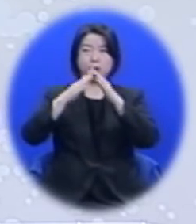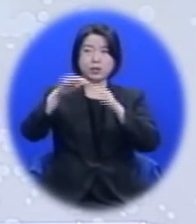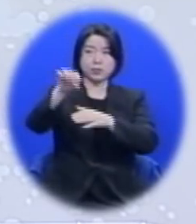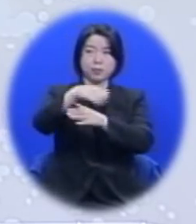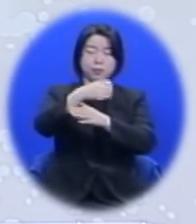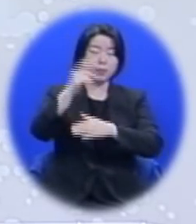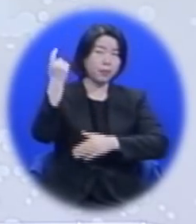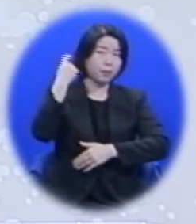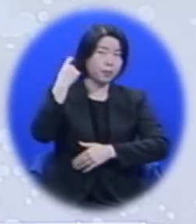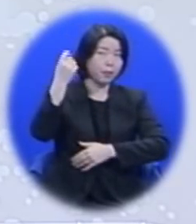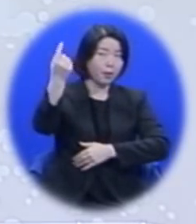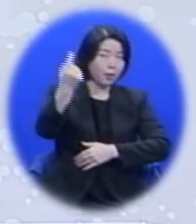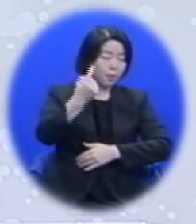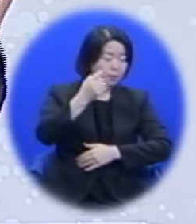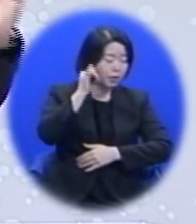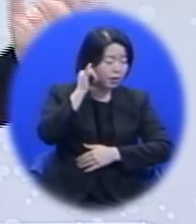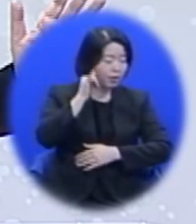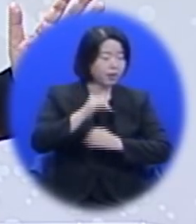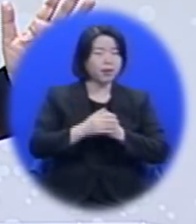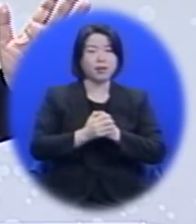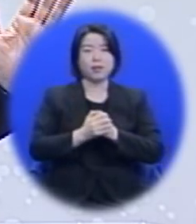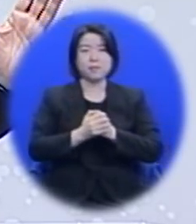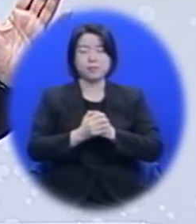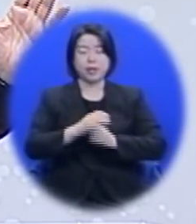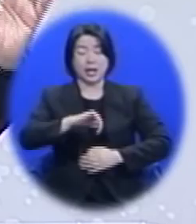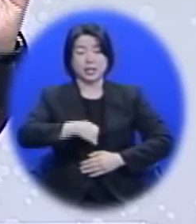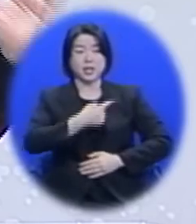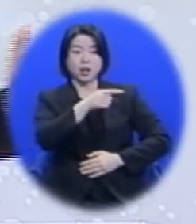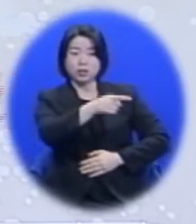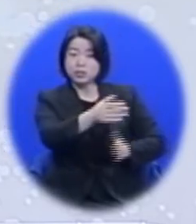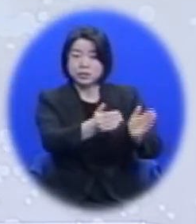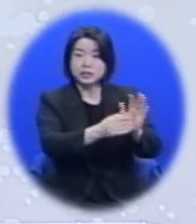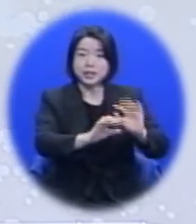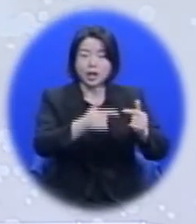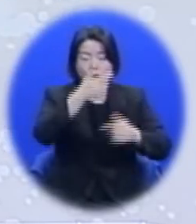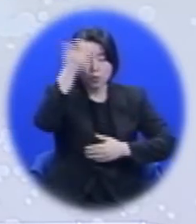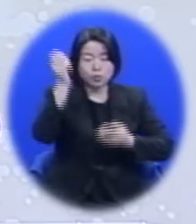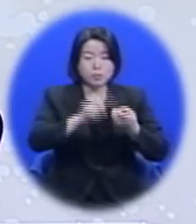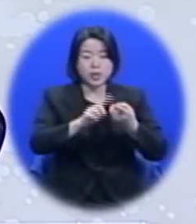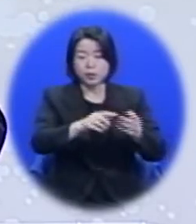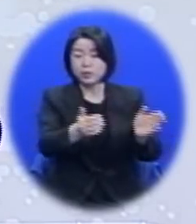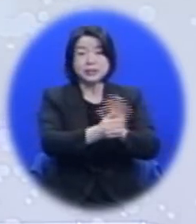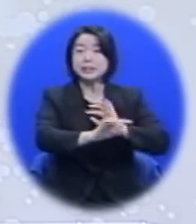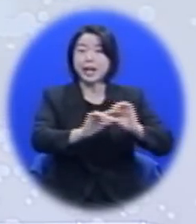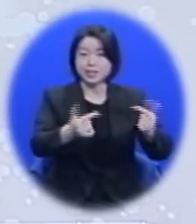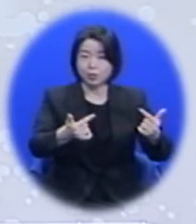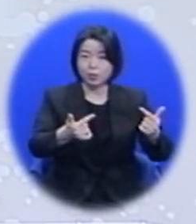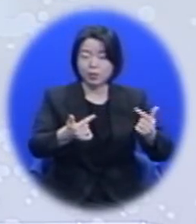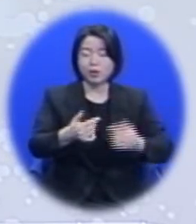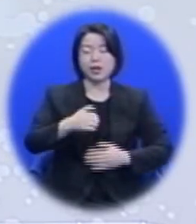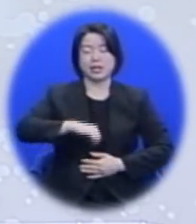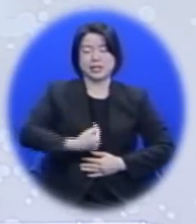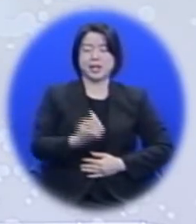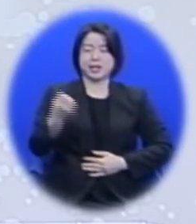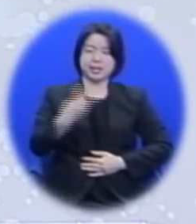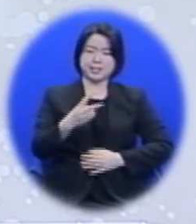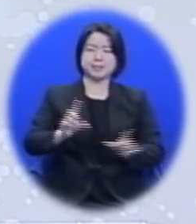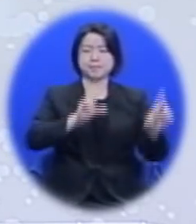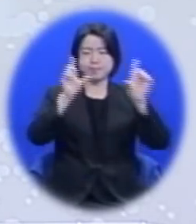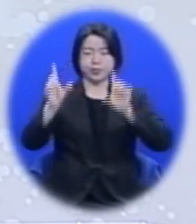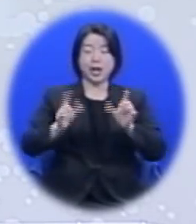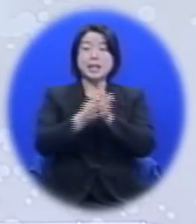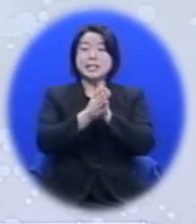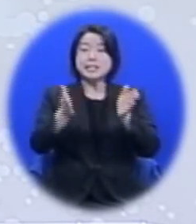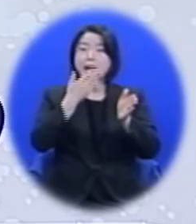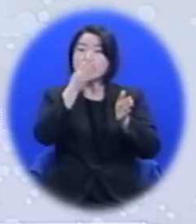들으면서 자기가 그렇게 끝나지 않고, 꿈에서 본 대로 끝나지 않고 자기가 다시 삶을 시작할 수 있다는